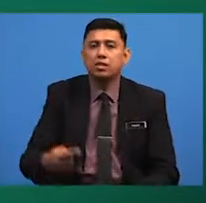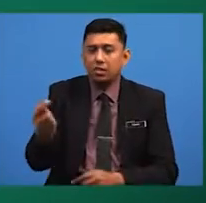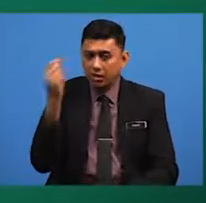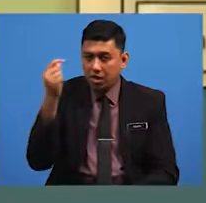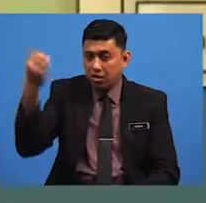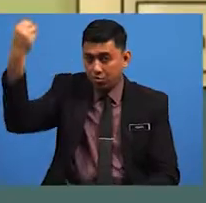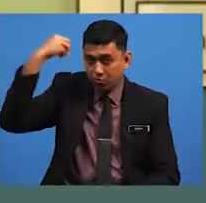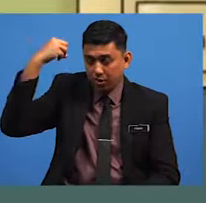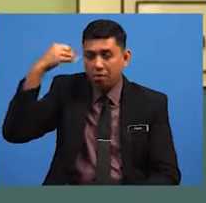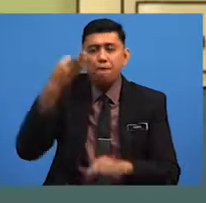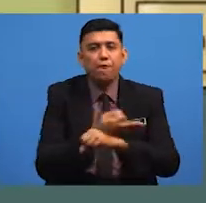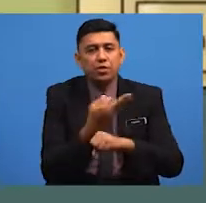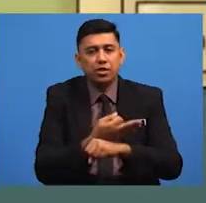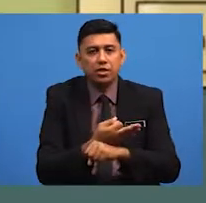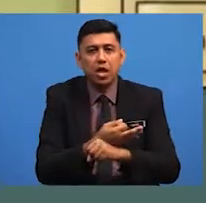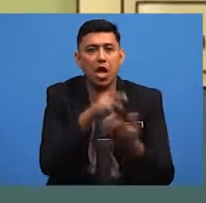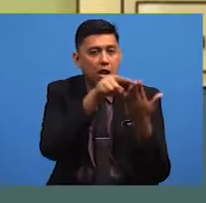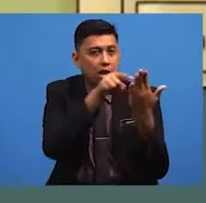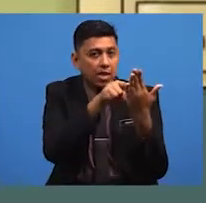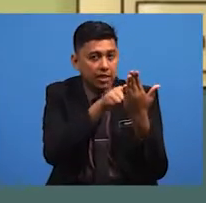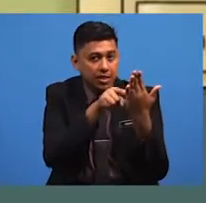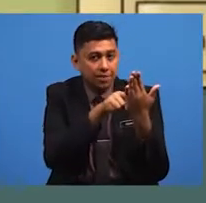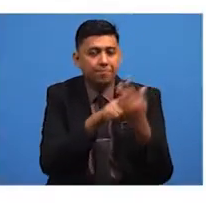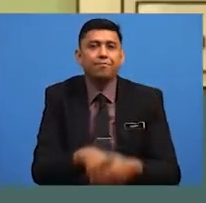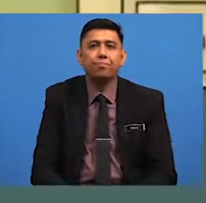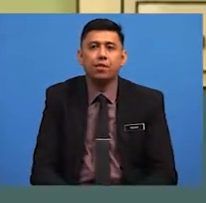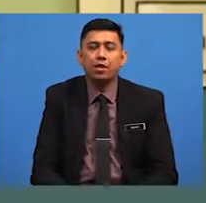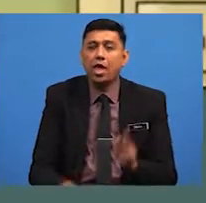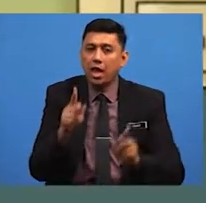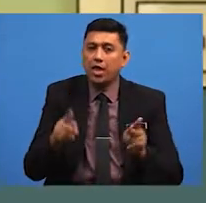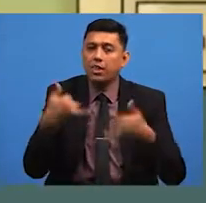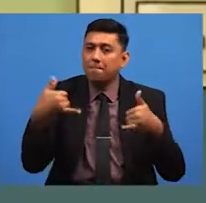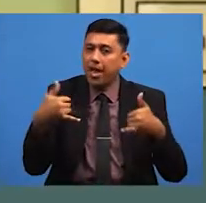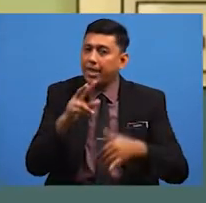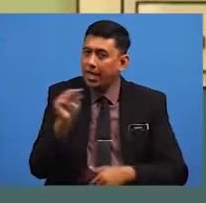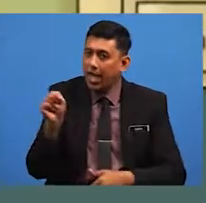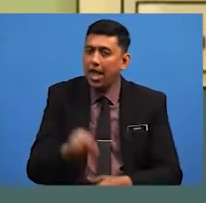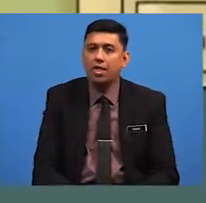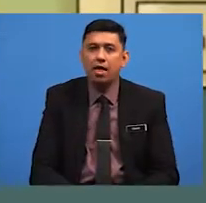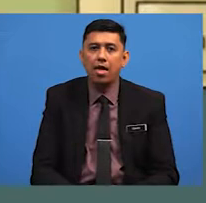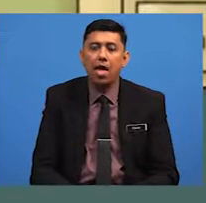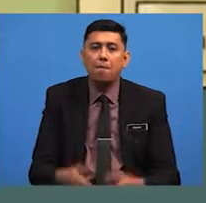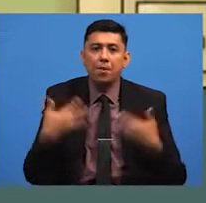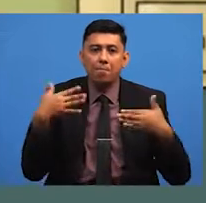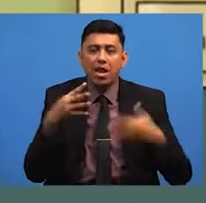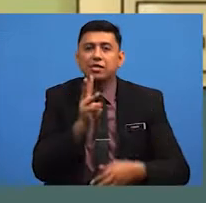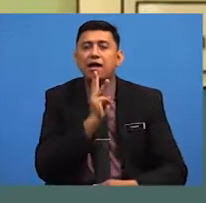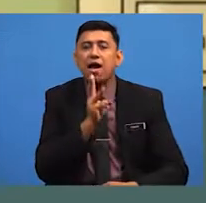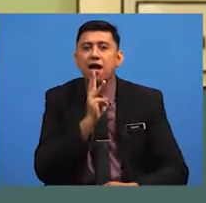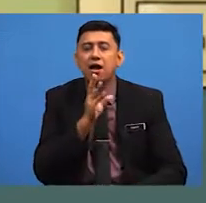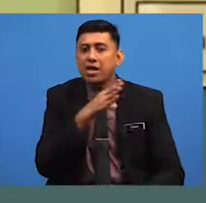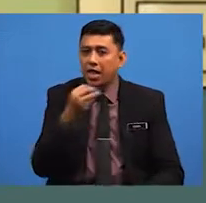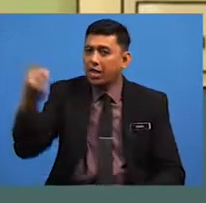untuk berfungsi elah kanker letter.ppt mainin pemanas air